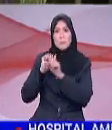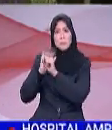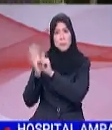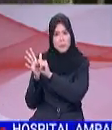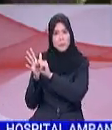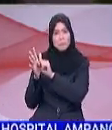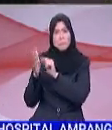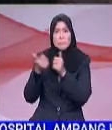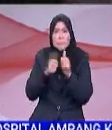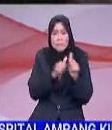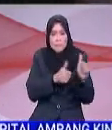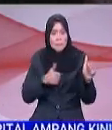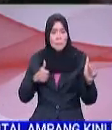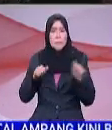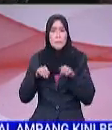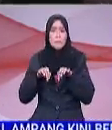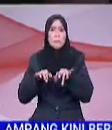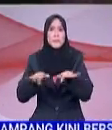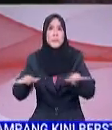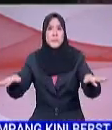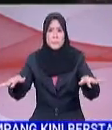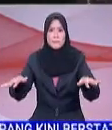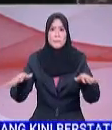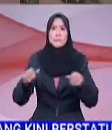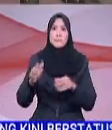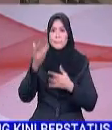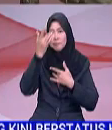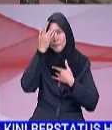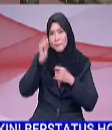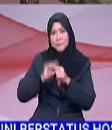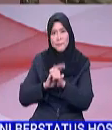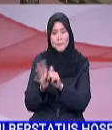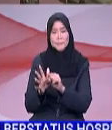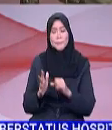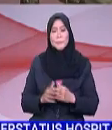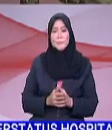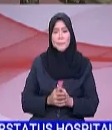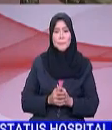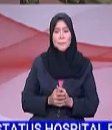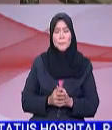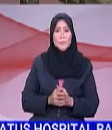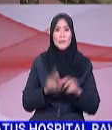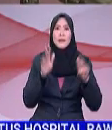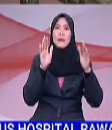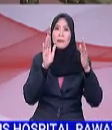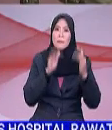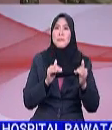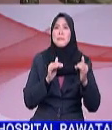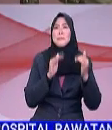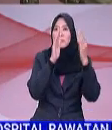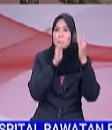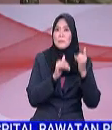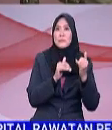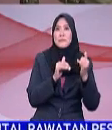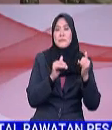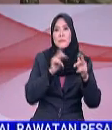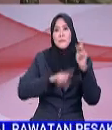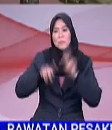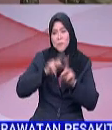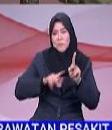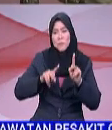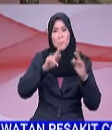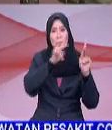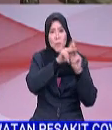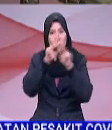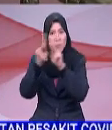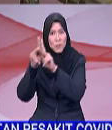COVID-19 dan mengelak penularan jangkitan. Dan saya berharap rakyat kita di luar bandar sama ada mereka